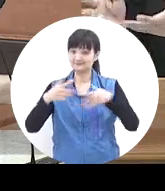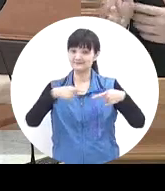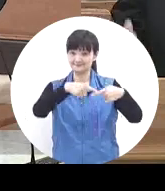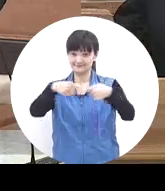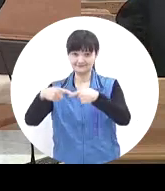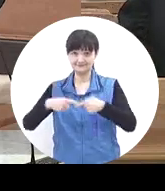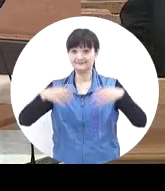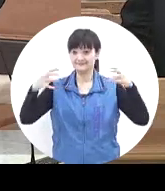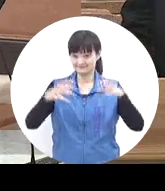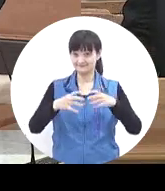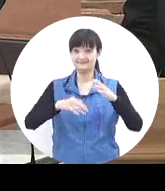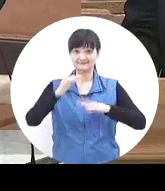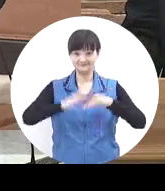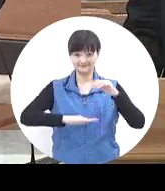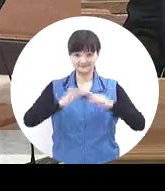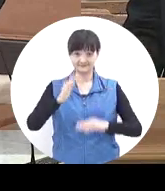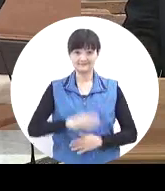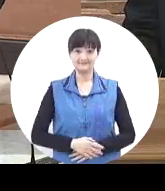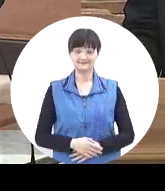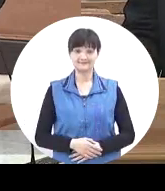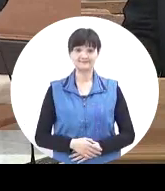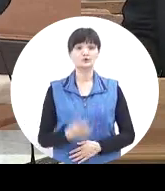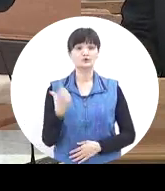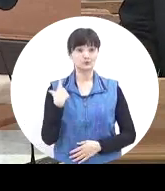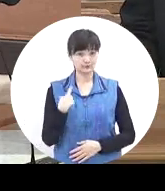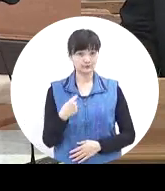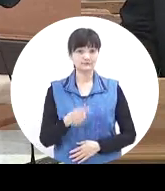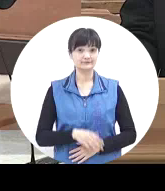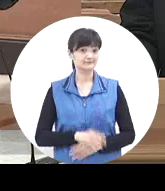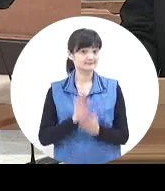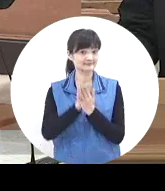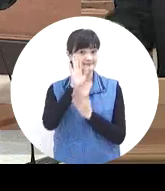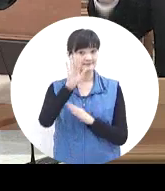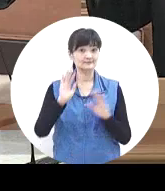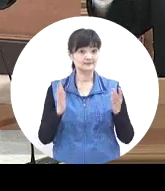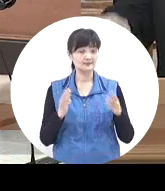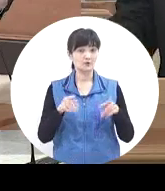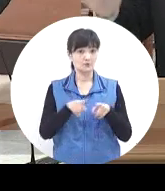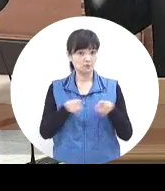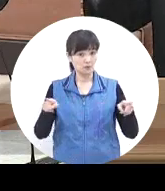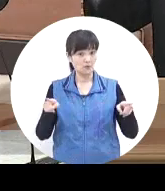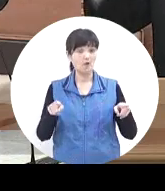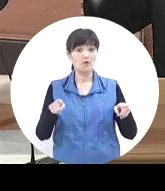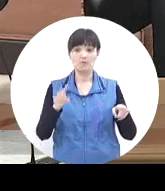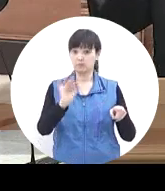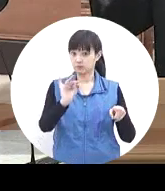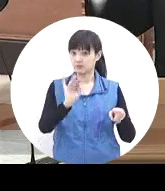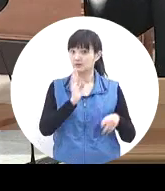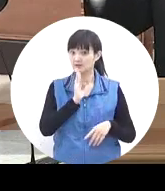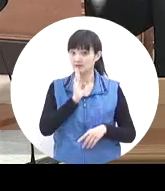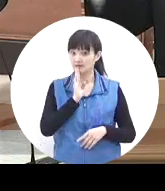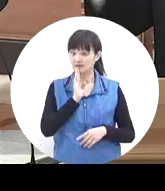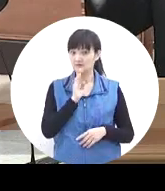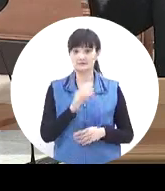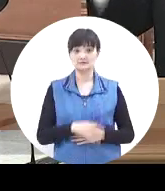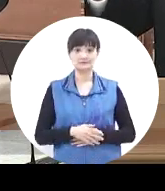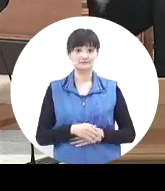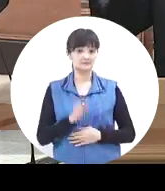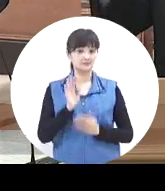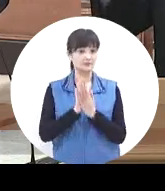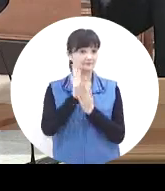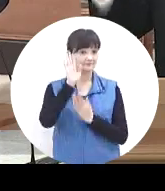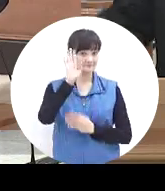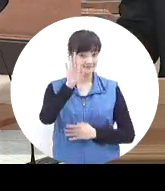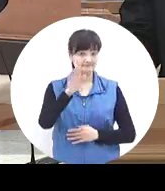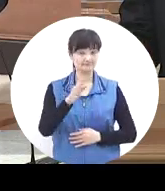可以相辅相成。 哦，所以市长说，我们未来会有100平的空间。 这个未来恐怕